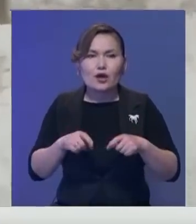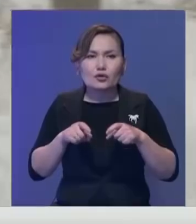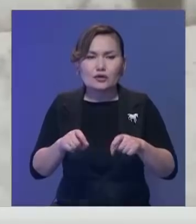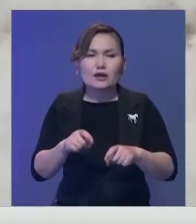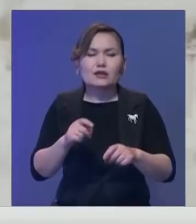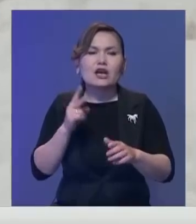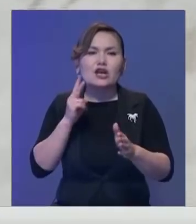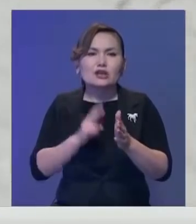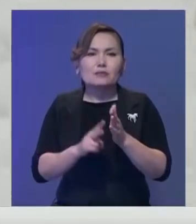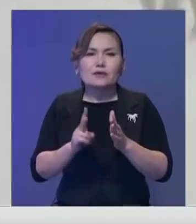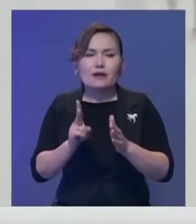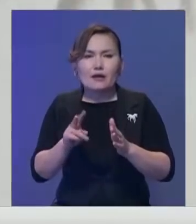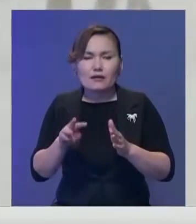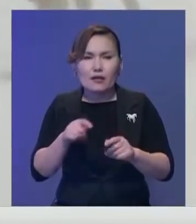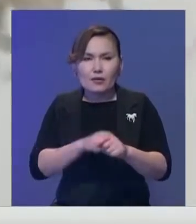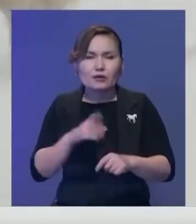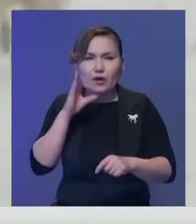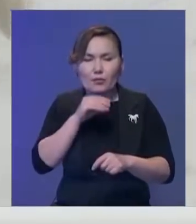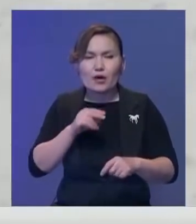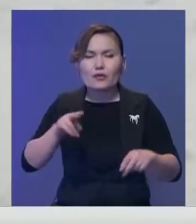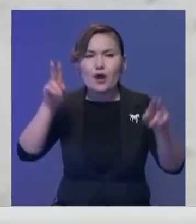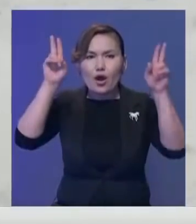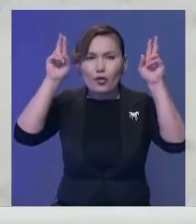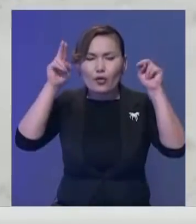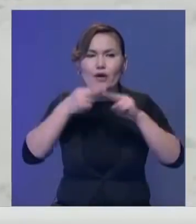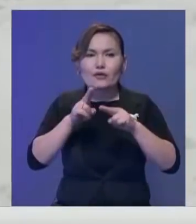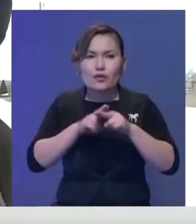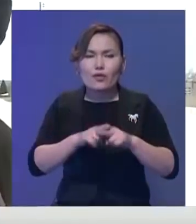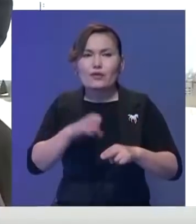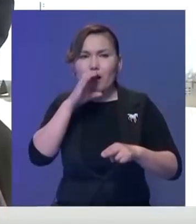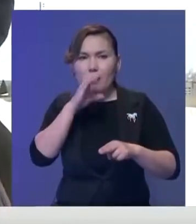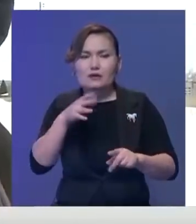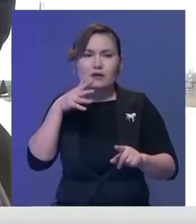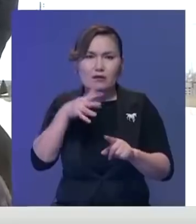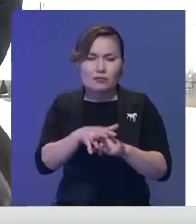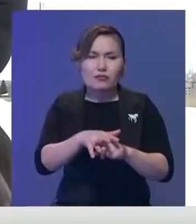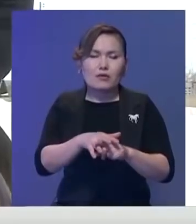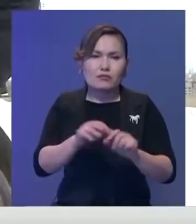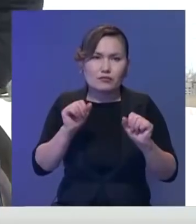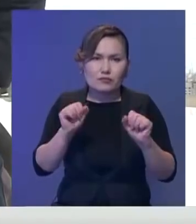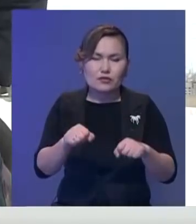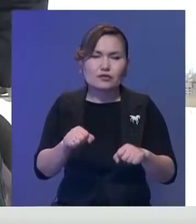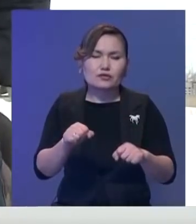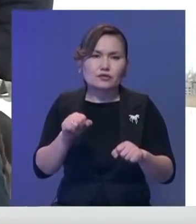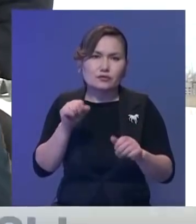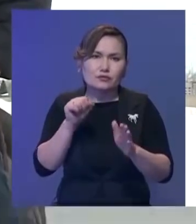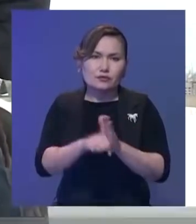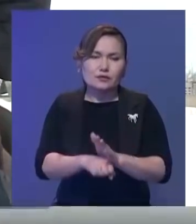жетеді. Дұрыс бағып қақса, түлкі қоян, ал жүрек түсі қасқыр алады. 7-2 рет шығып, сол қоянға